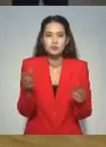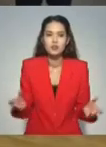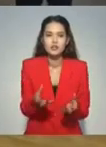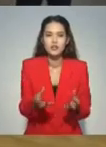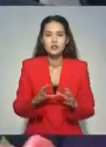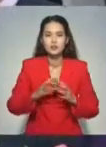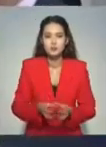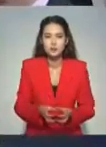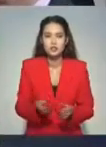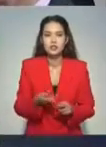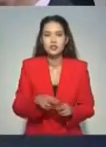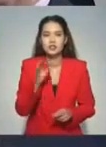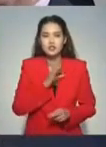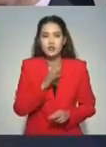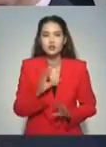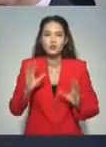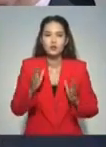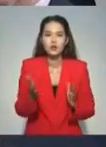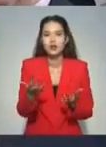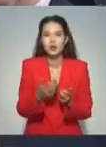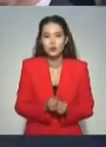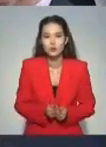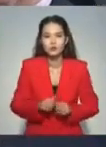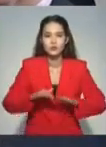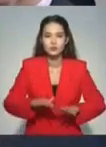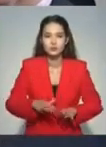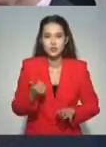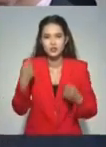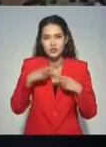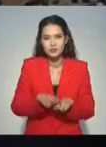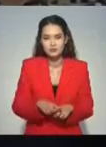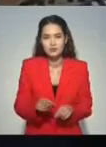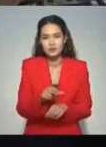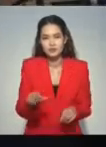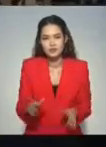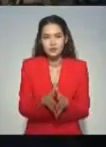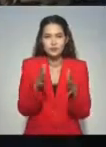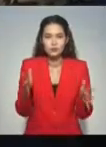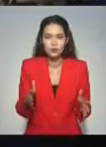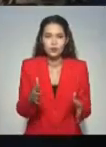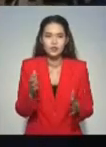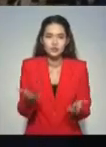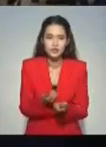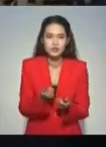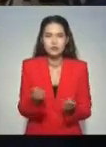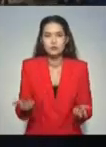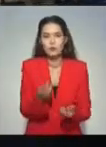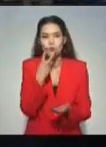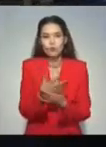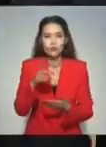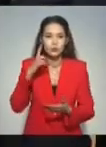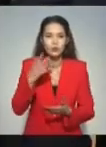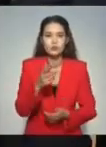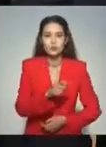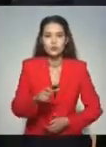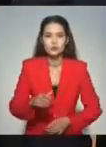мира. Если мы все будем работать сплоченно, то нас не остановят никакие препятствия. Если наше единство будет нерушимым, мы преодолеем